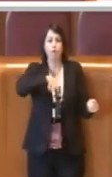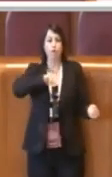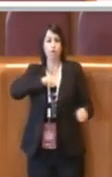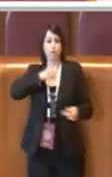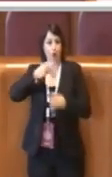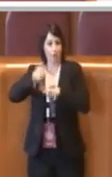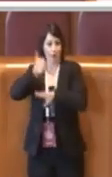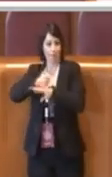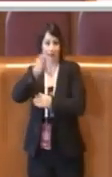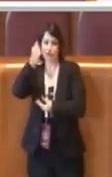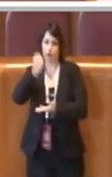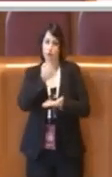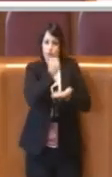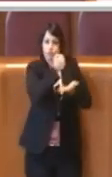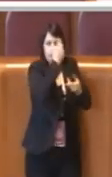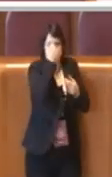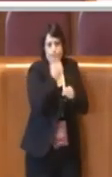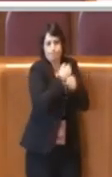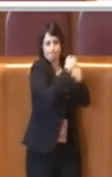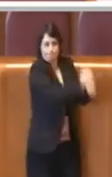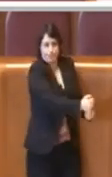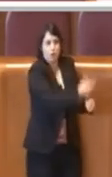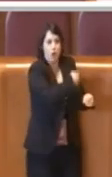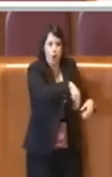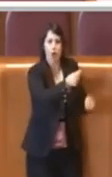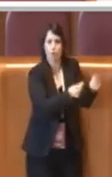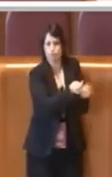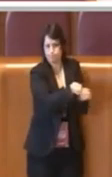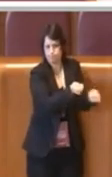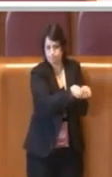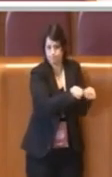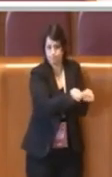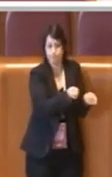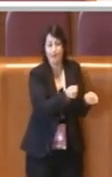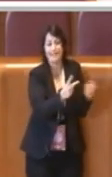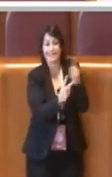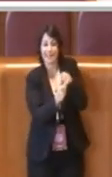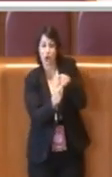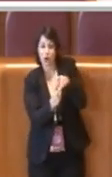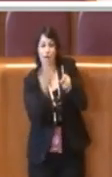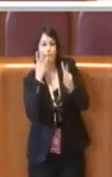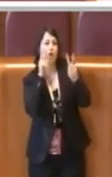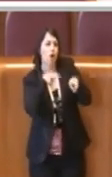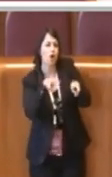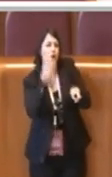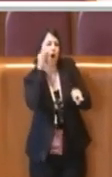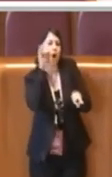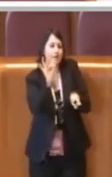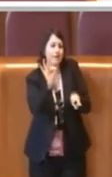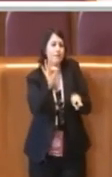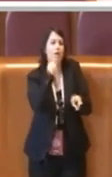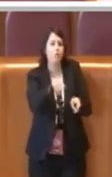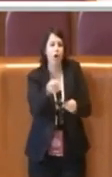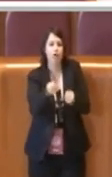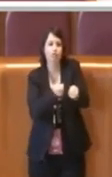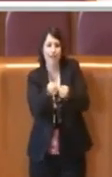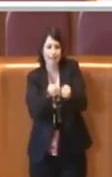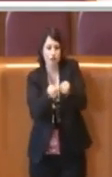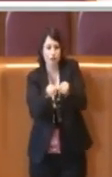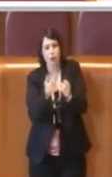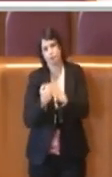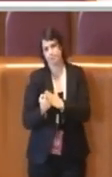e secondo ruolo è quello di aiutare le ags nella gestione molto spesso i